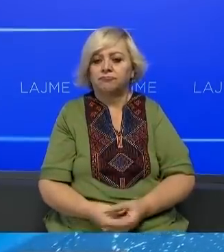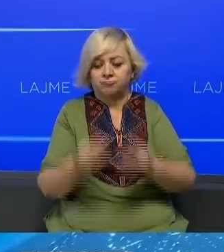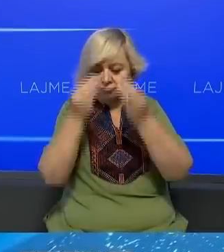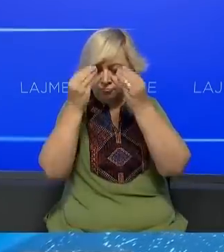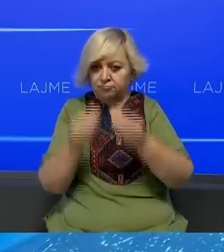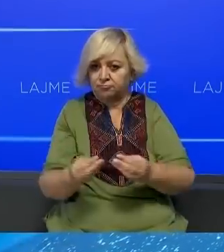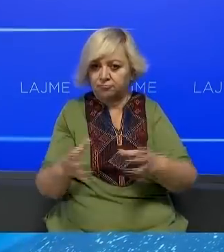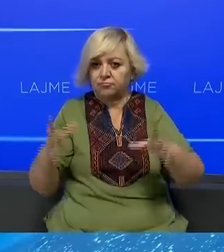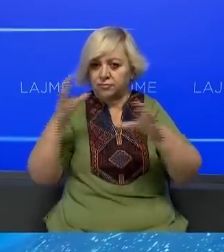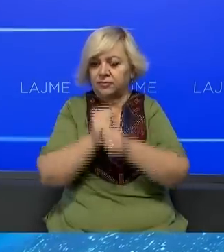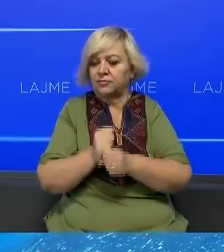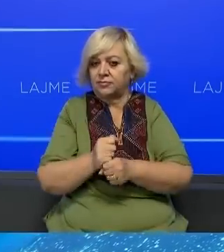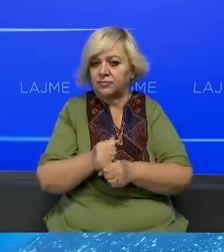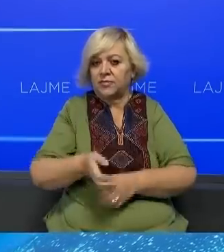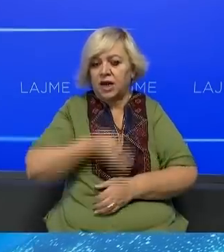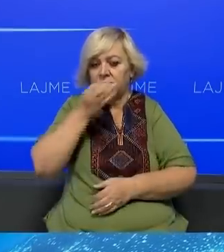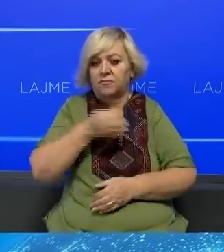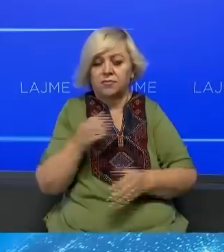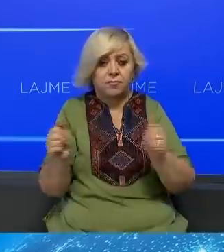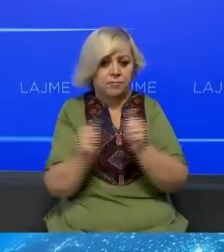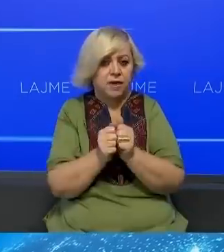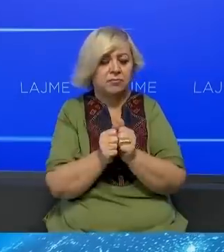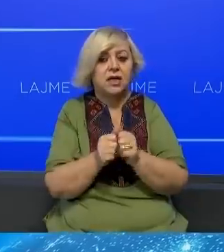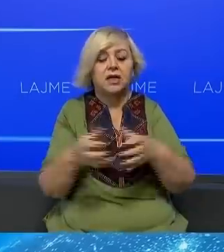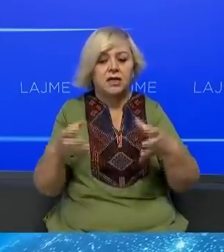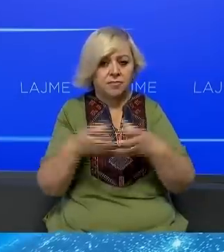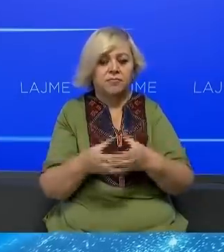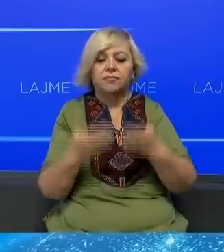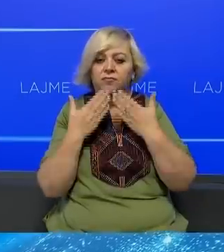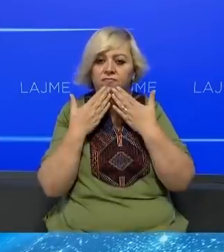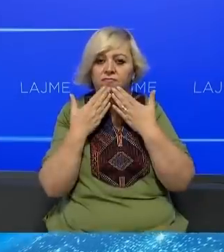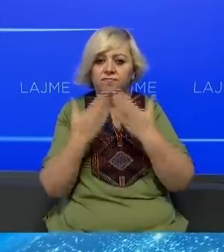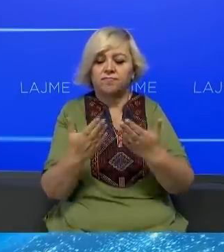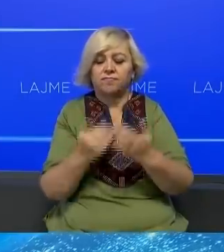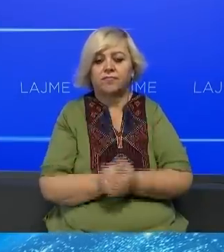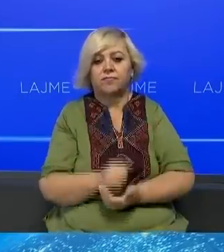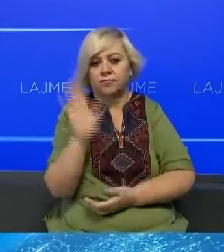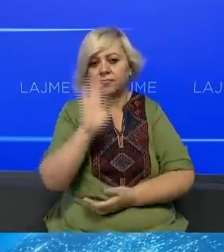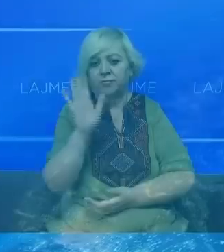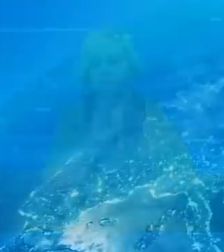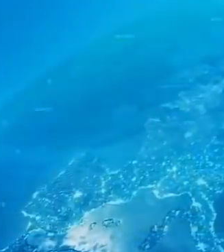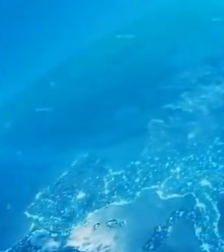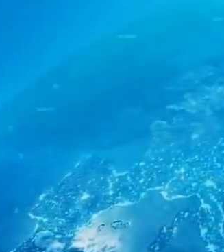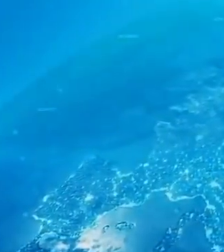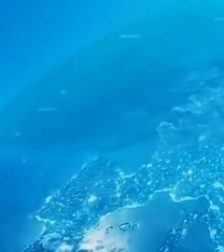shikues, kaq për këtë edicion të lajmeve. Bashkë me ekipin realizues ju falenderojmë për vëmendje. Mirupafshim.